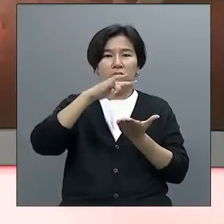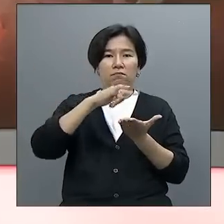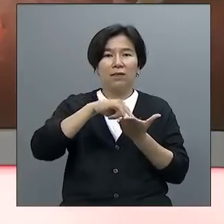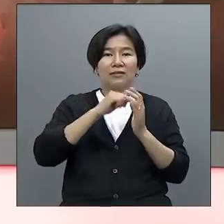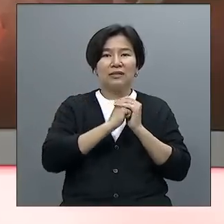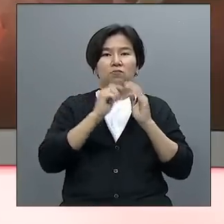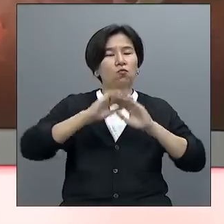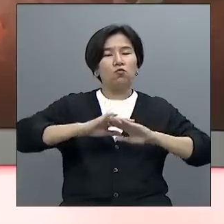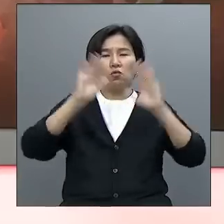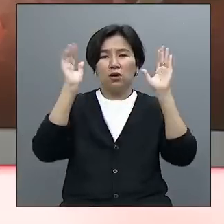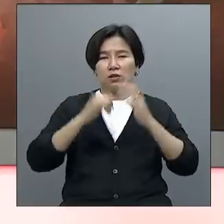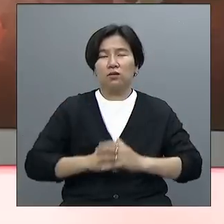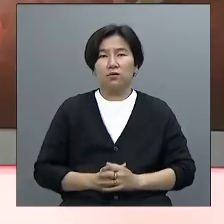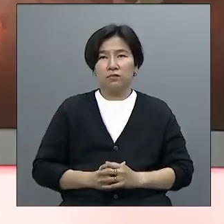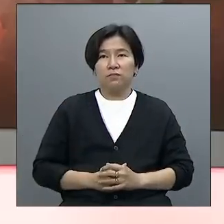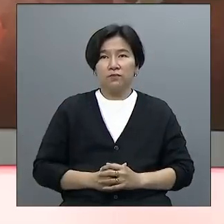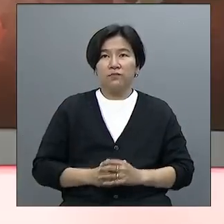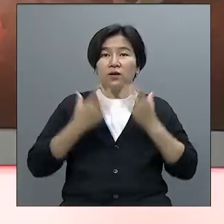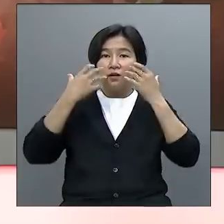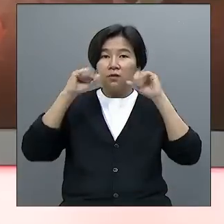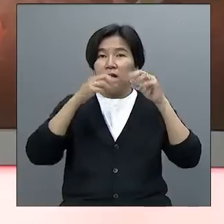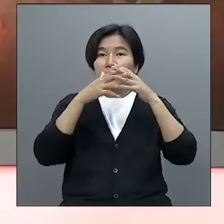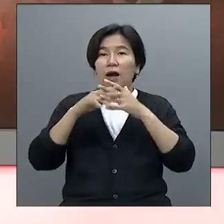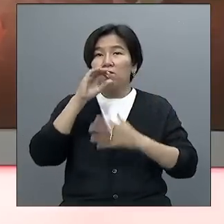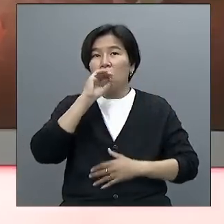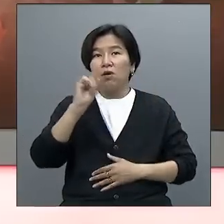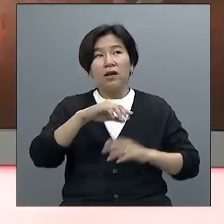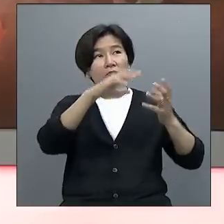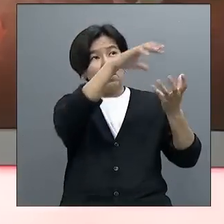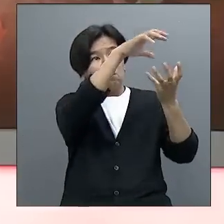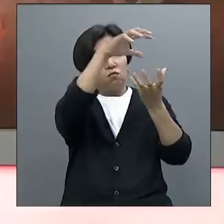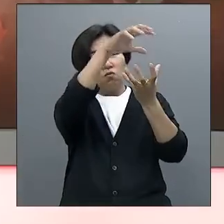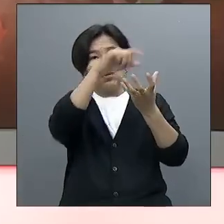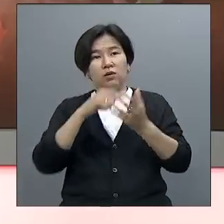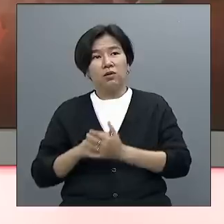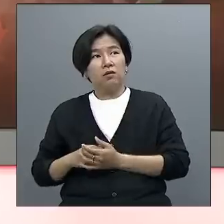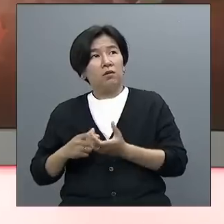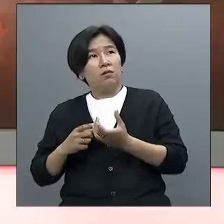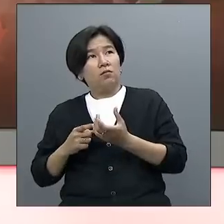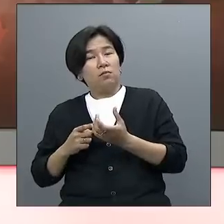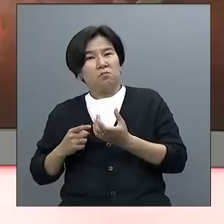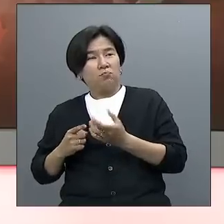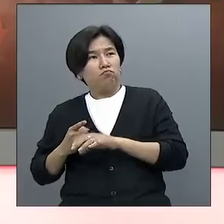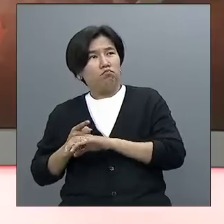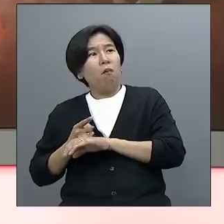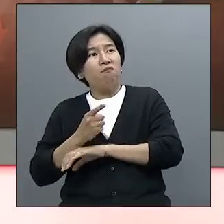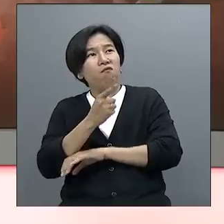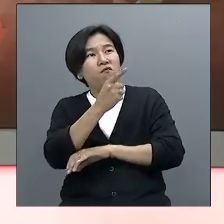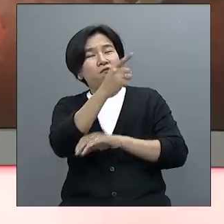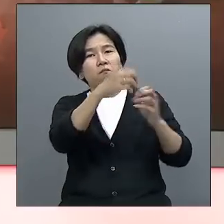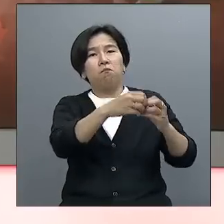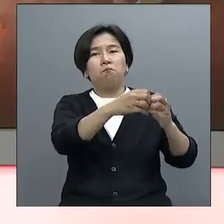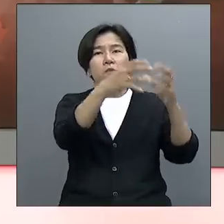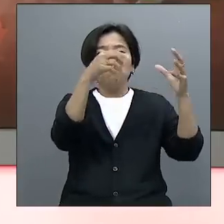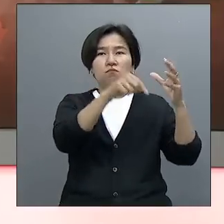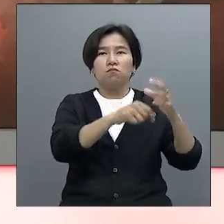ออกเดินทางก่อนที่ผู้นำสหรัฐนะคะจะสั่งยิงบอลลูนลูกนี้ค่ะตกนอกชายฝั่ง South carolinaนะคะแต่บอลลูน